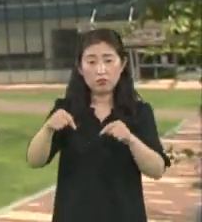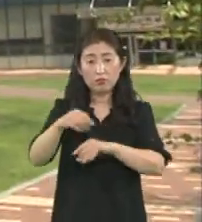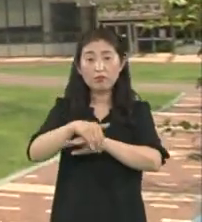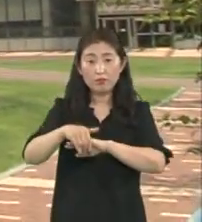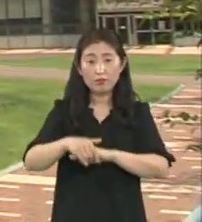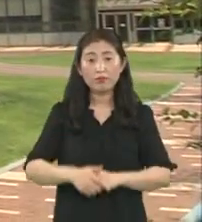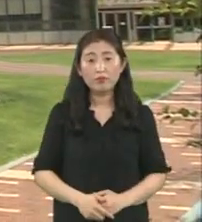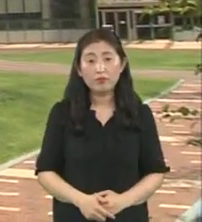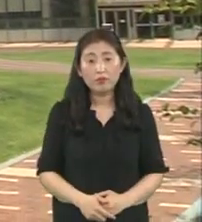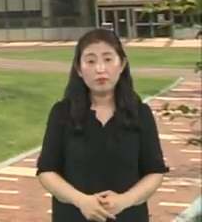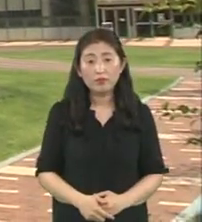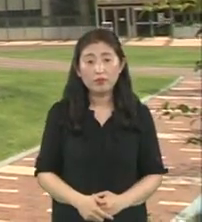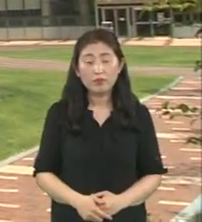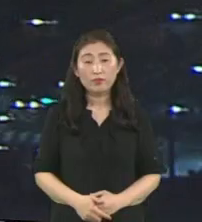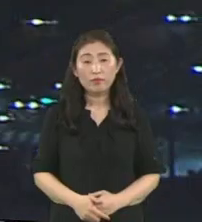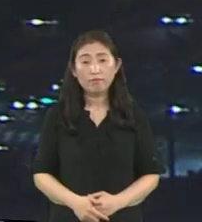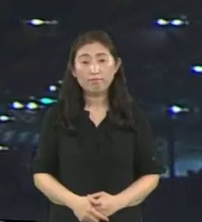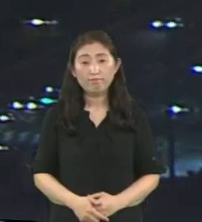예정입니다.